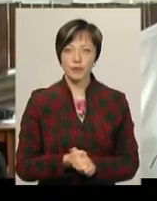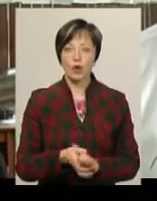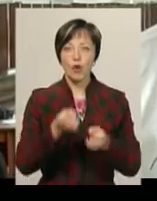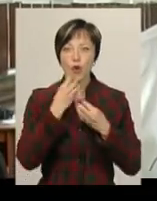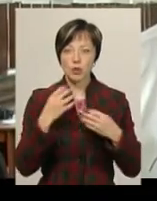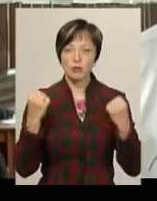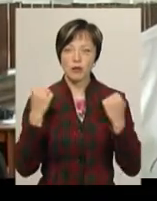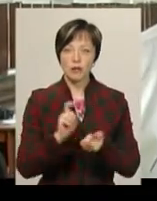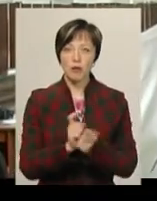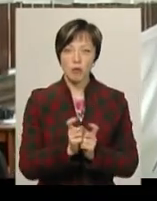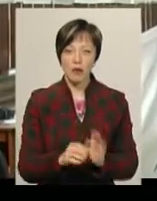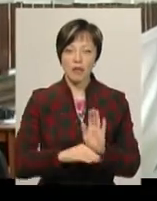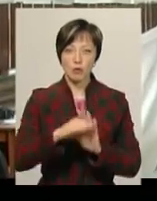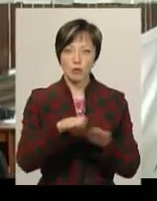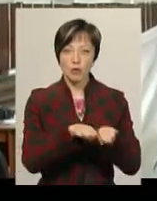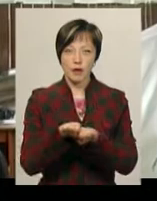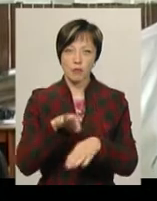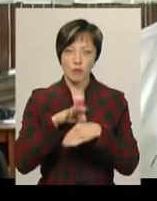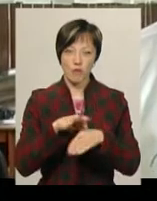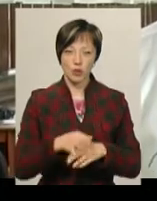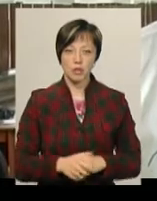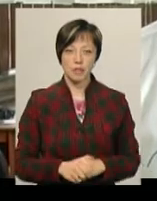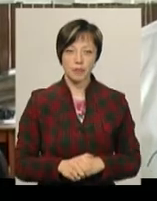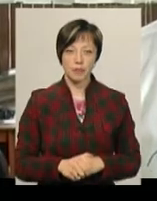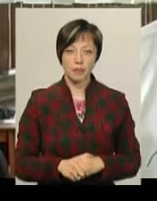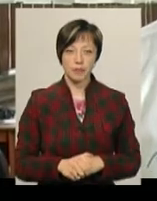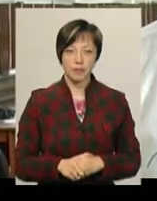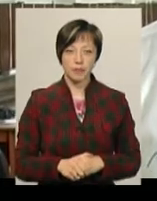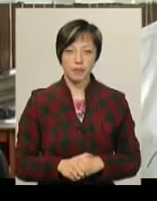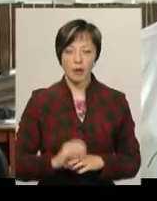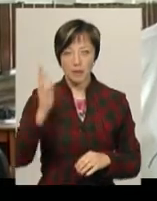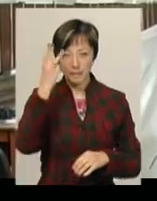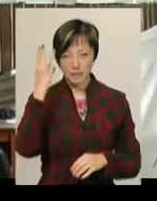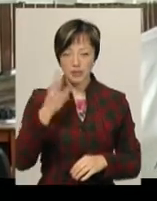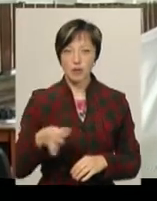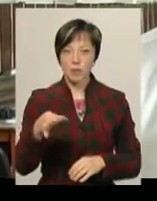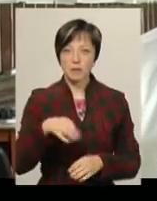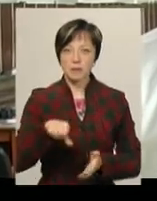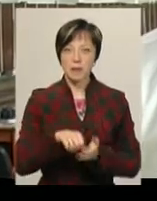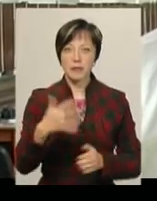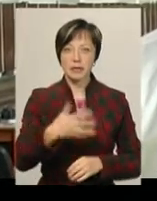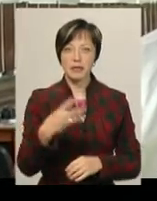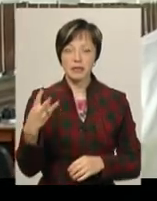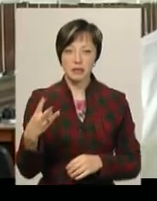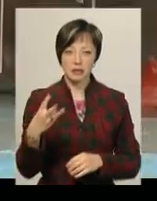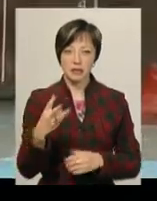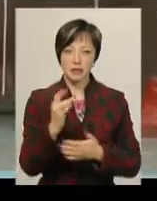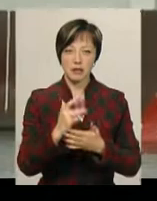хороша спортивна боротьба на високому рівні проводиться. В Хмельницьку область представляють 53